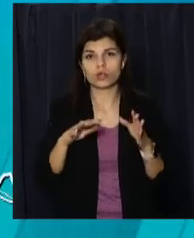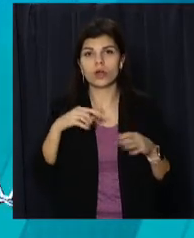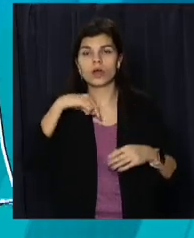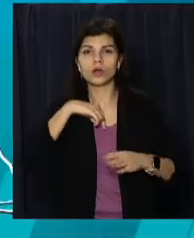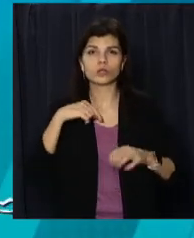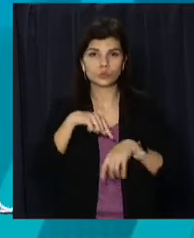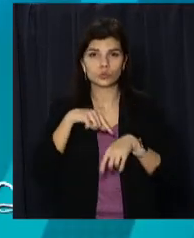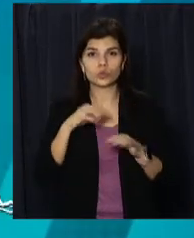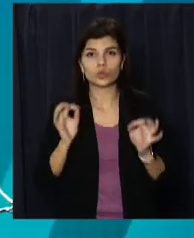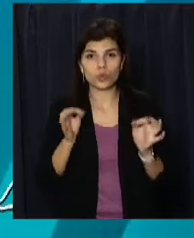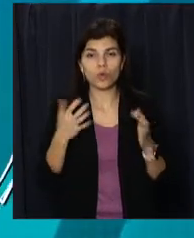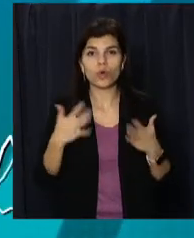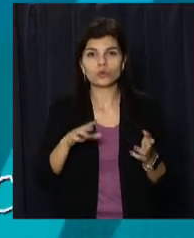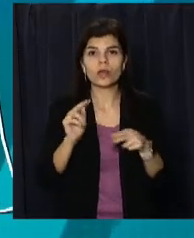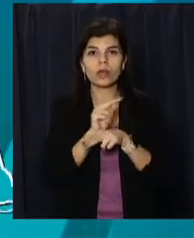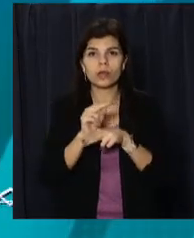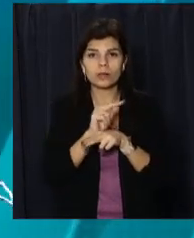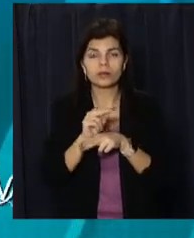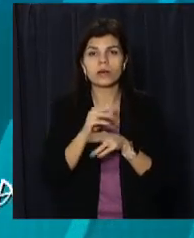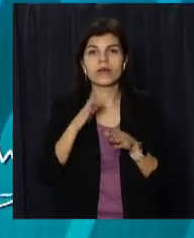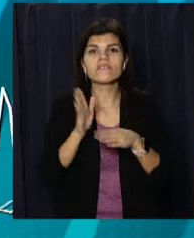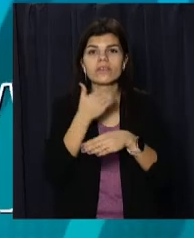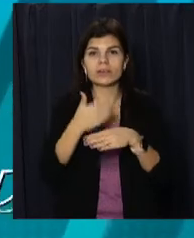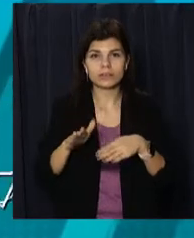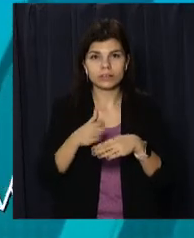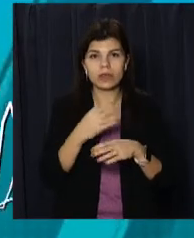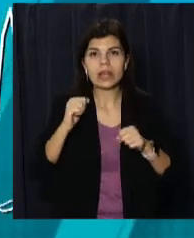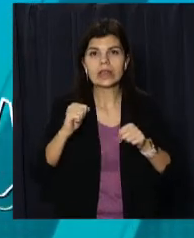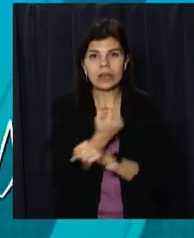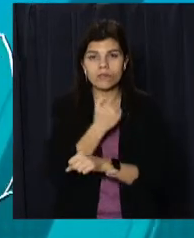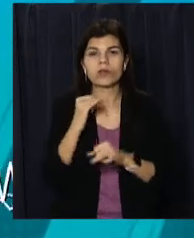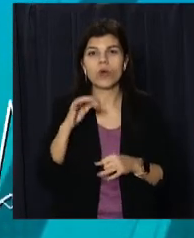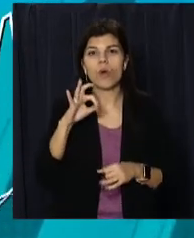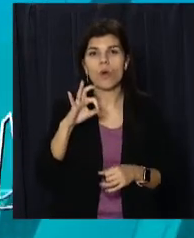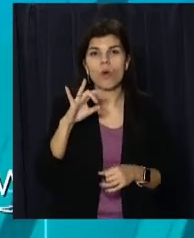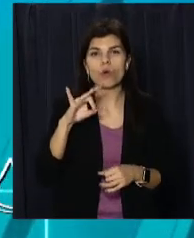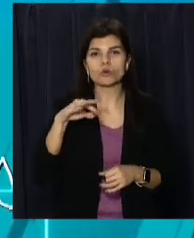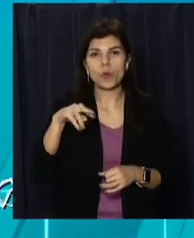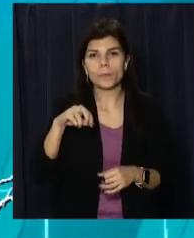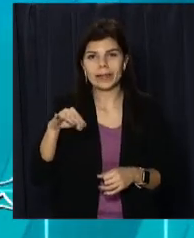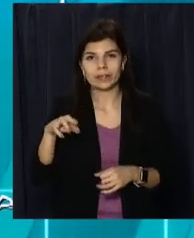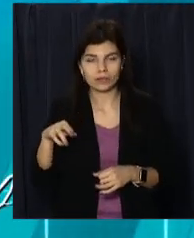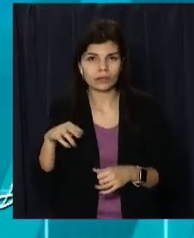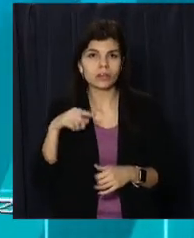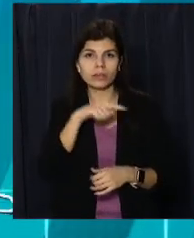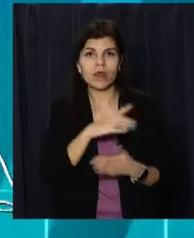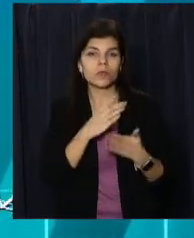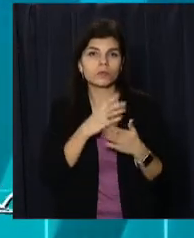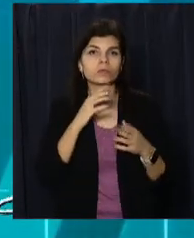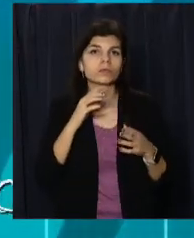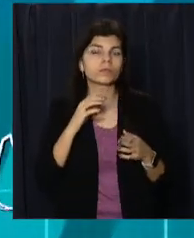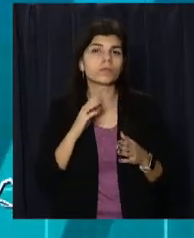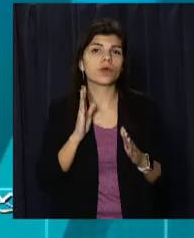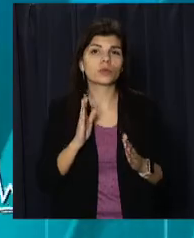та вже перевели на лікування до відділення травматології та ортопедії. Наразі стан її прийнятний, інших травм,